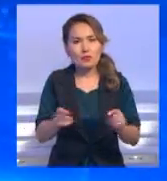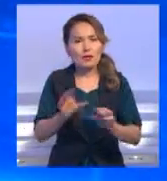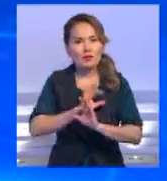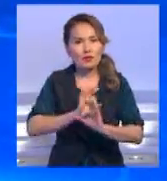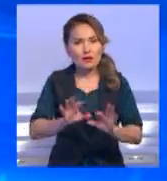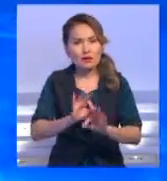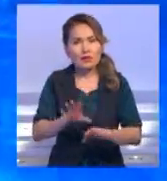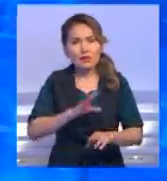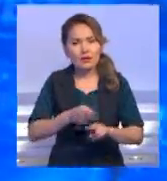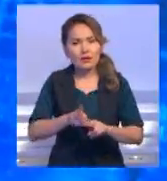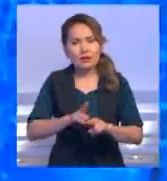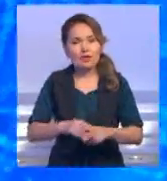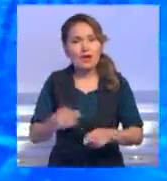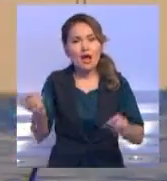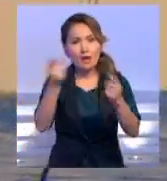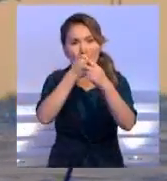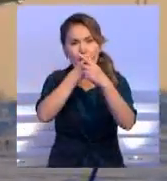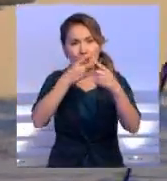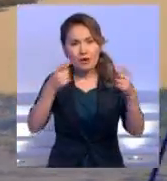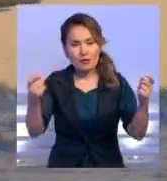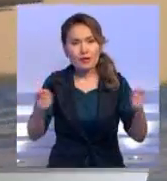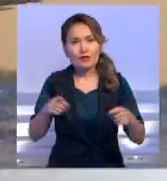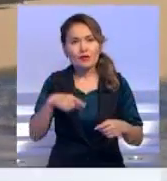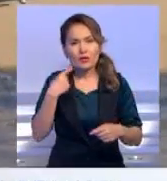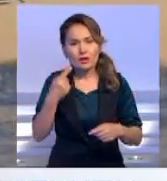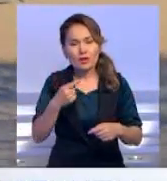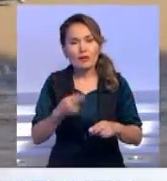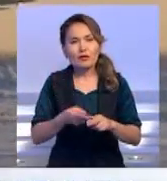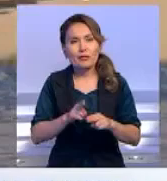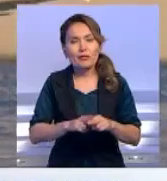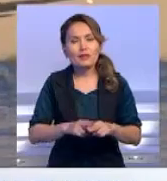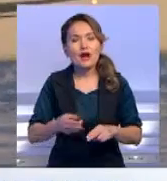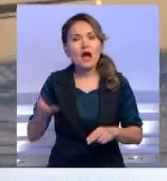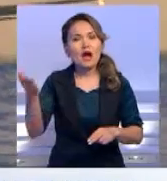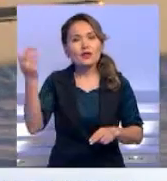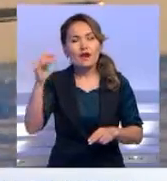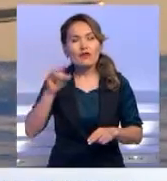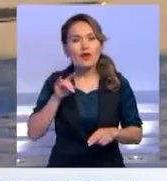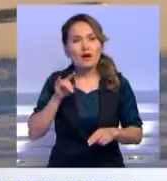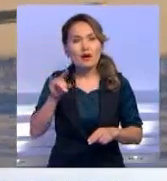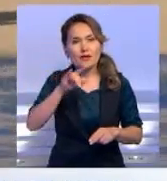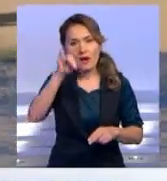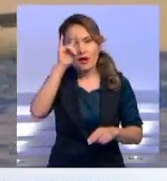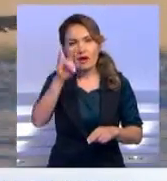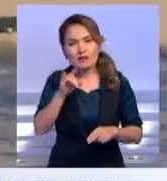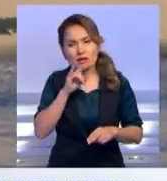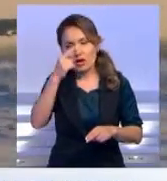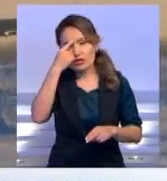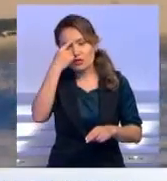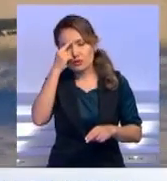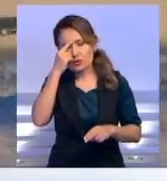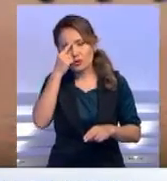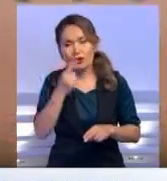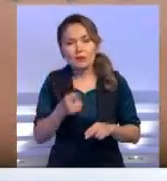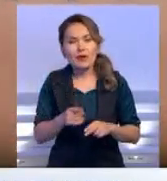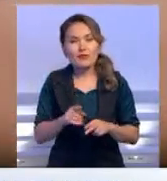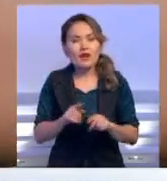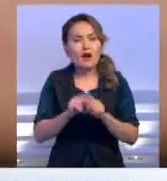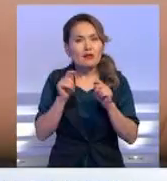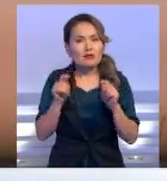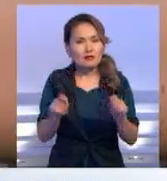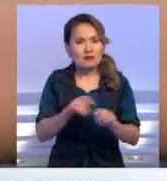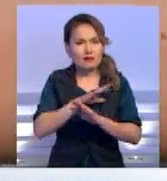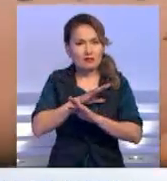парақшасында жарияланды. Мәлімдемеге сәйкес, бірнеше жыл бойы Air Astana компаниясының ұшақтары Үндістан елінің аумағына кіре алмайтын.